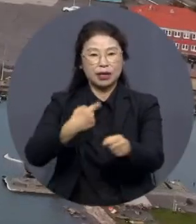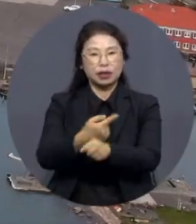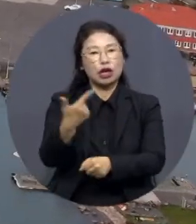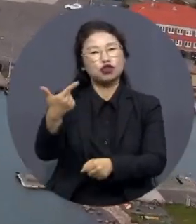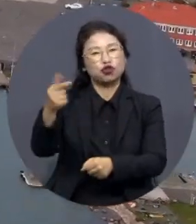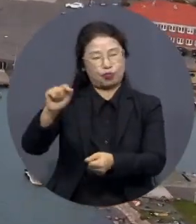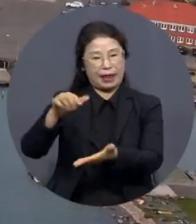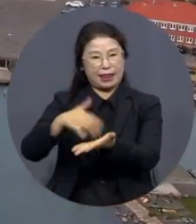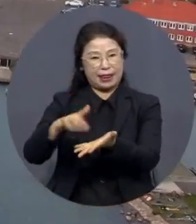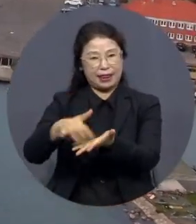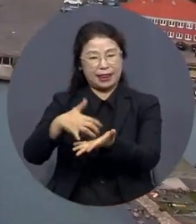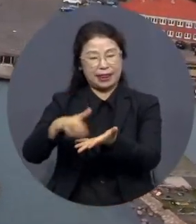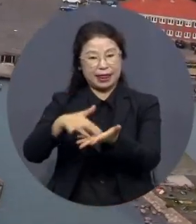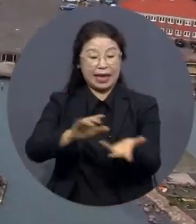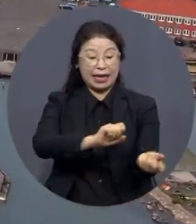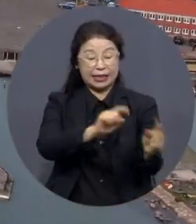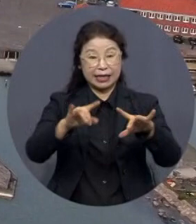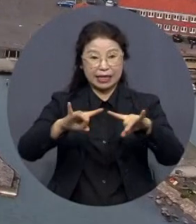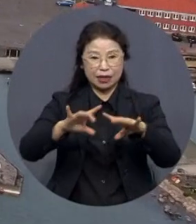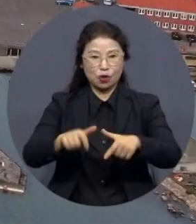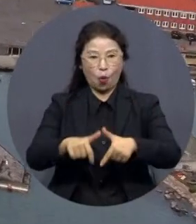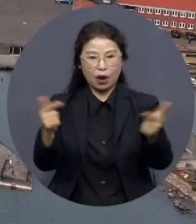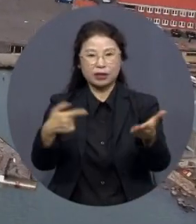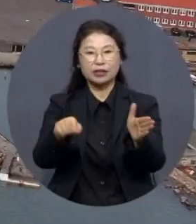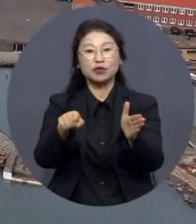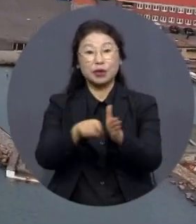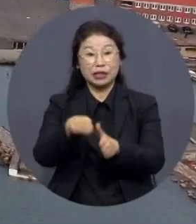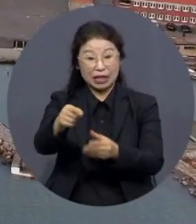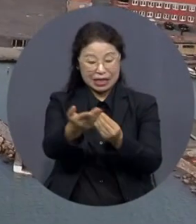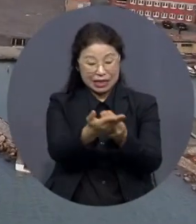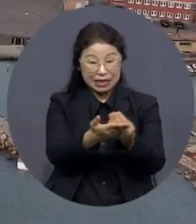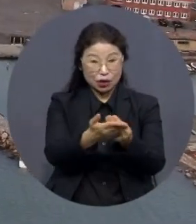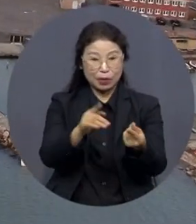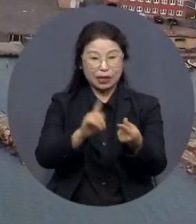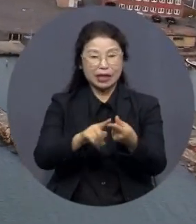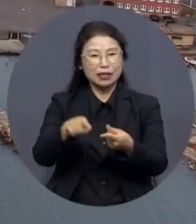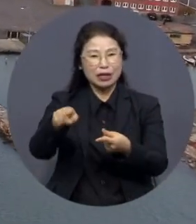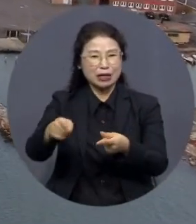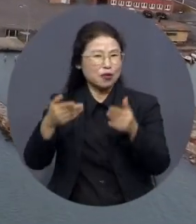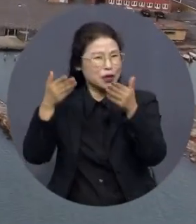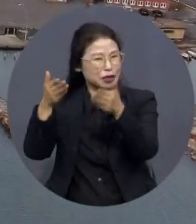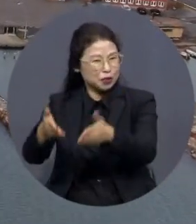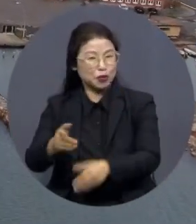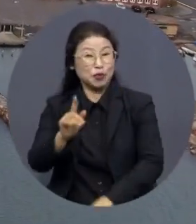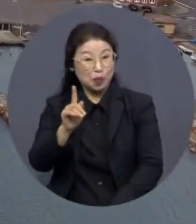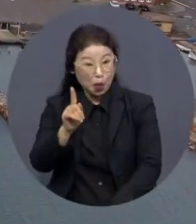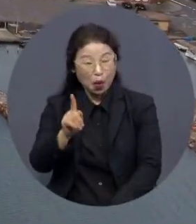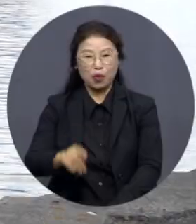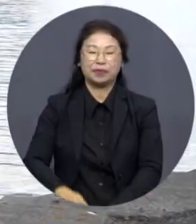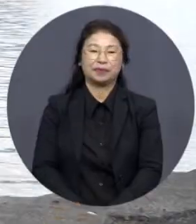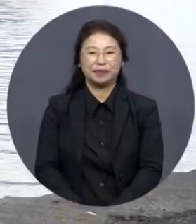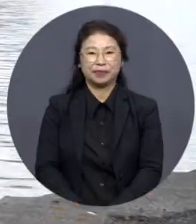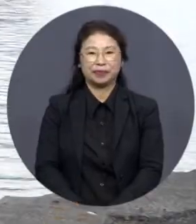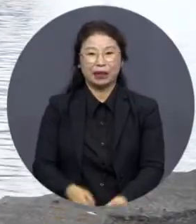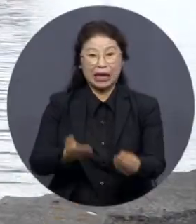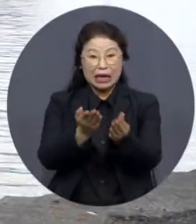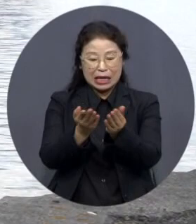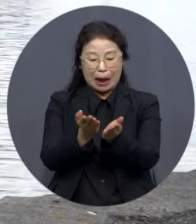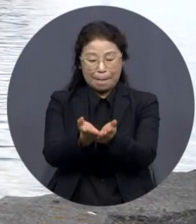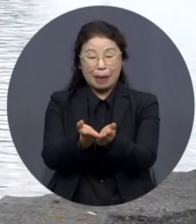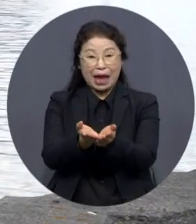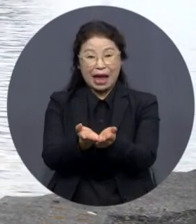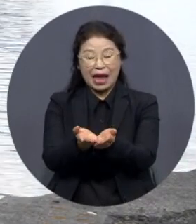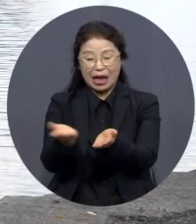척. 재생에너지 확산을 위해 본홀름 섬은 이 점에 주목했습니다. 선박 연료로